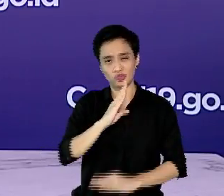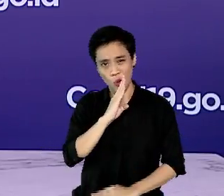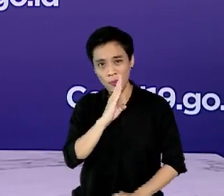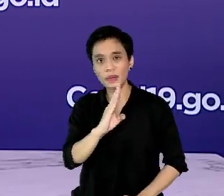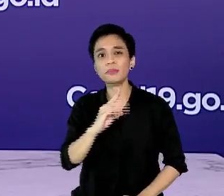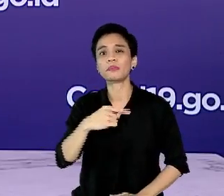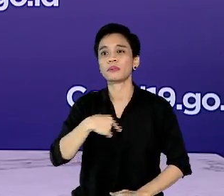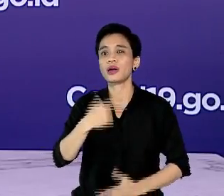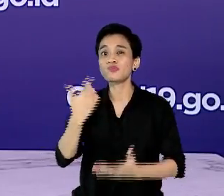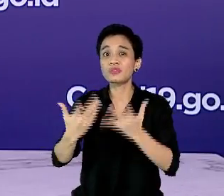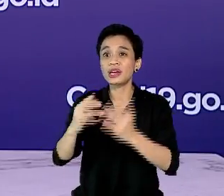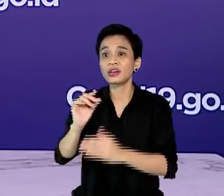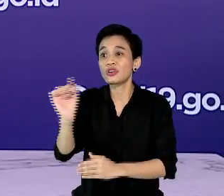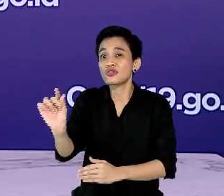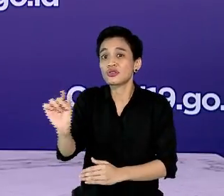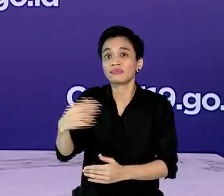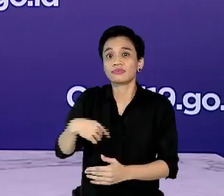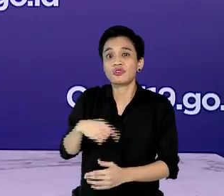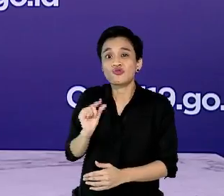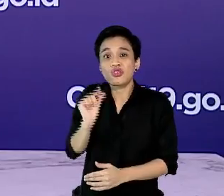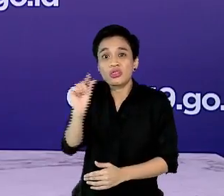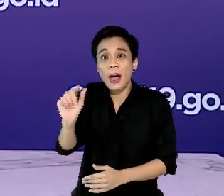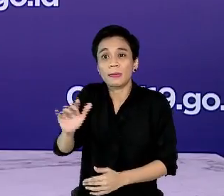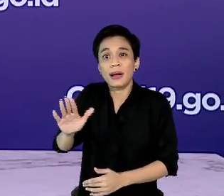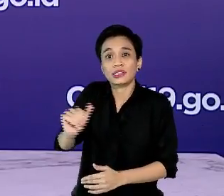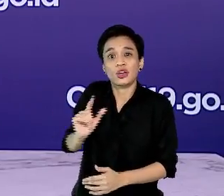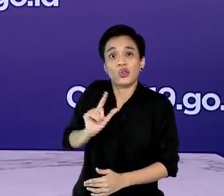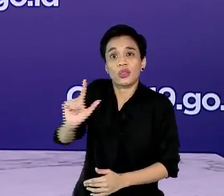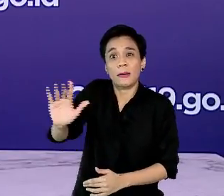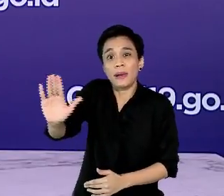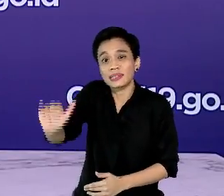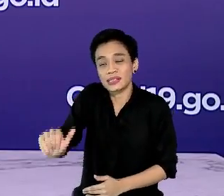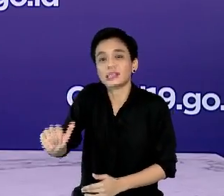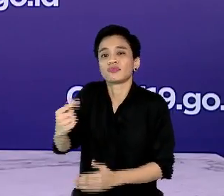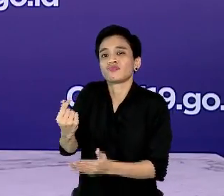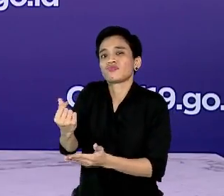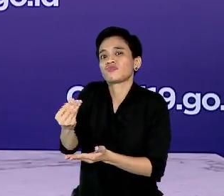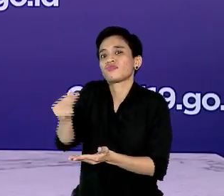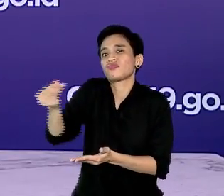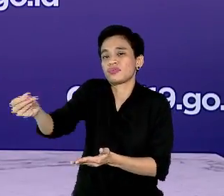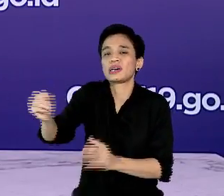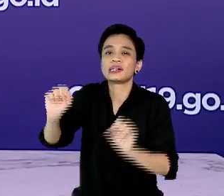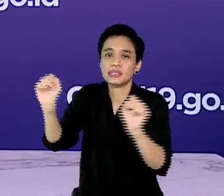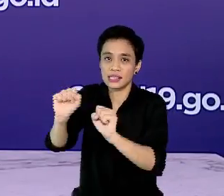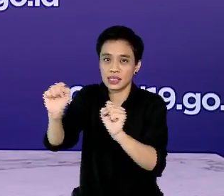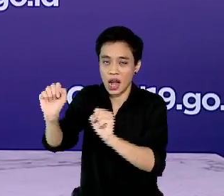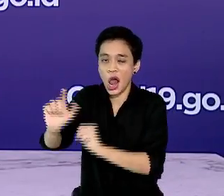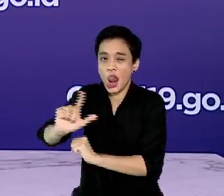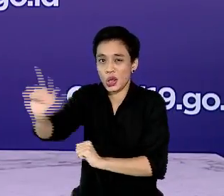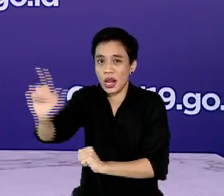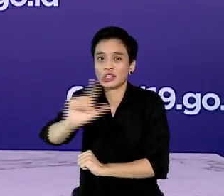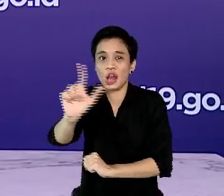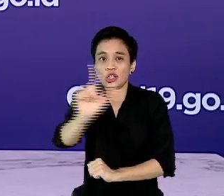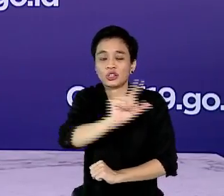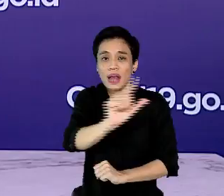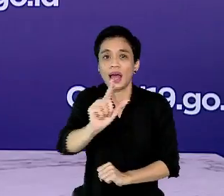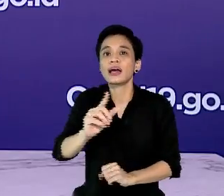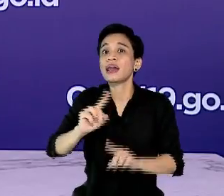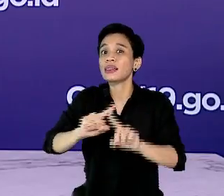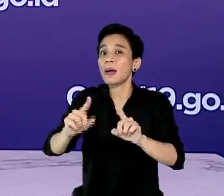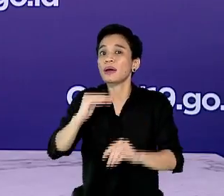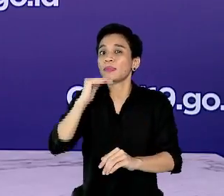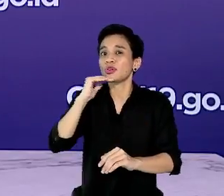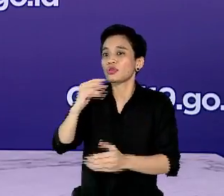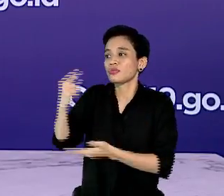untuk melunasi tunggakan kepada hotel-hotel yang menyediakan layanan isolasi mandiri sesegera mungkin setelah alokasi